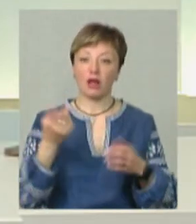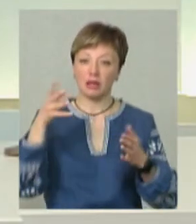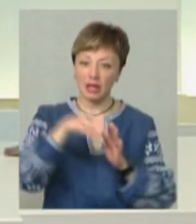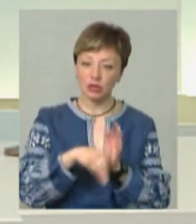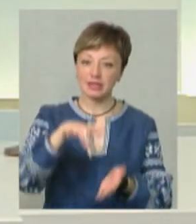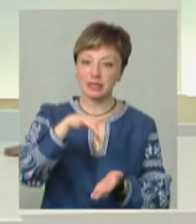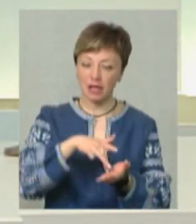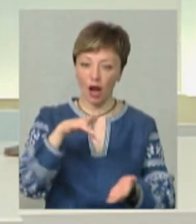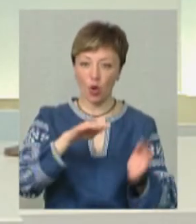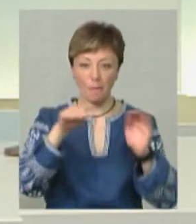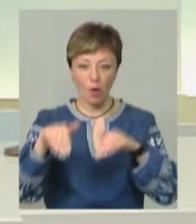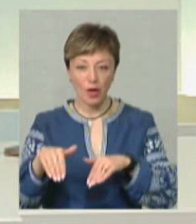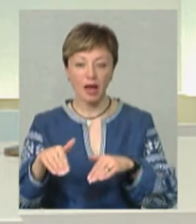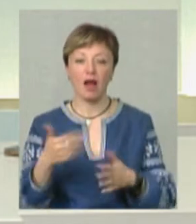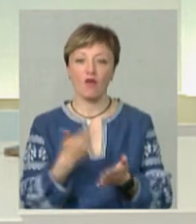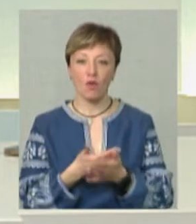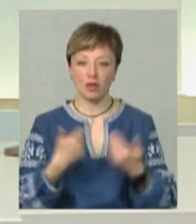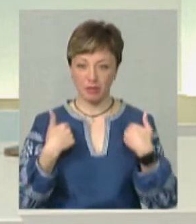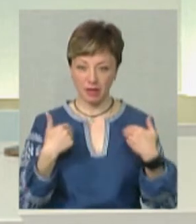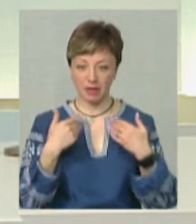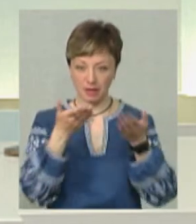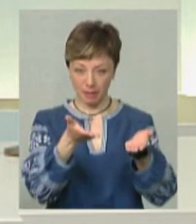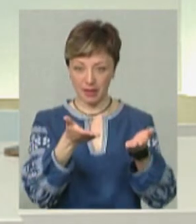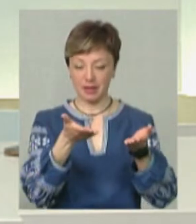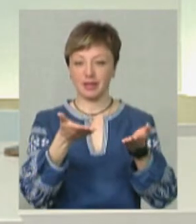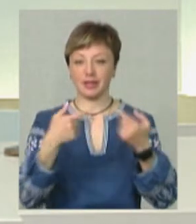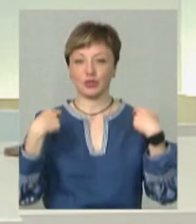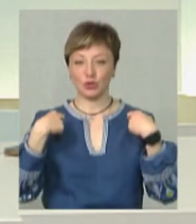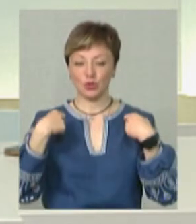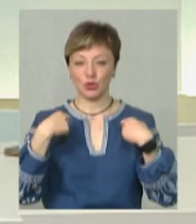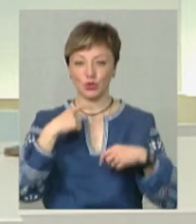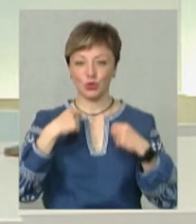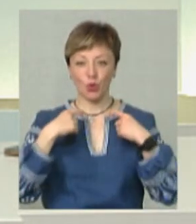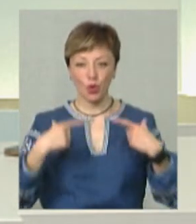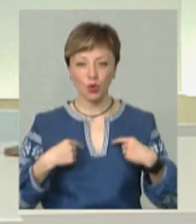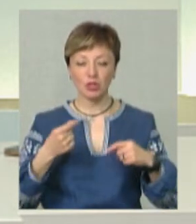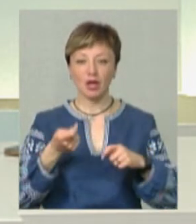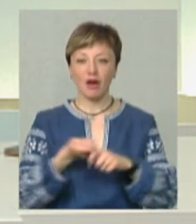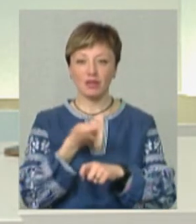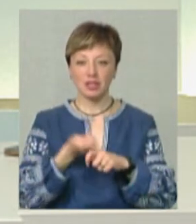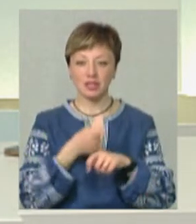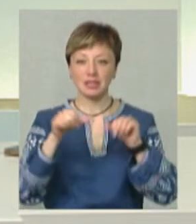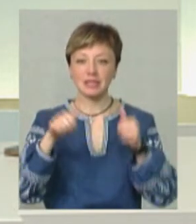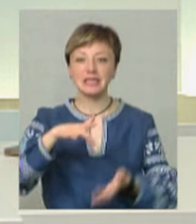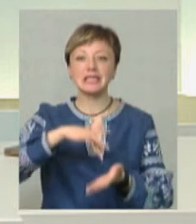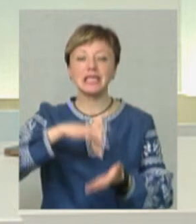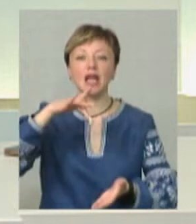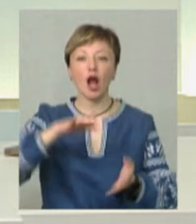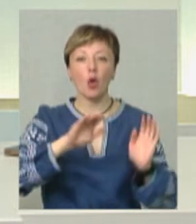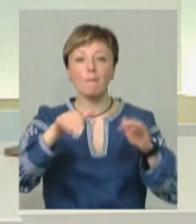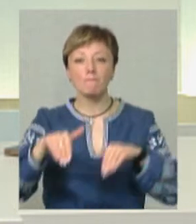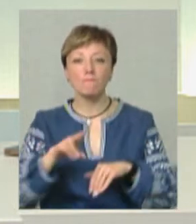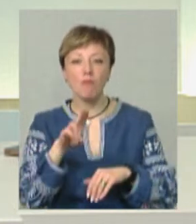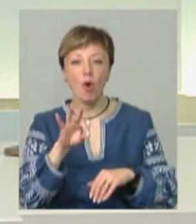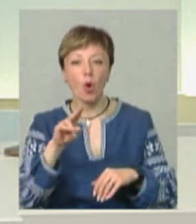до Центрального Поділля. І ось на мені сорочка, яка вишита саме в стилі Центрального Поділля